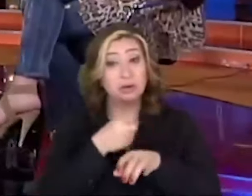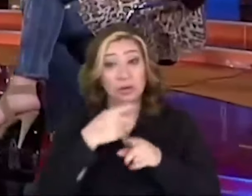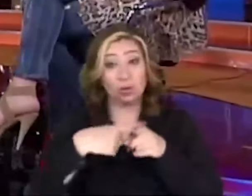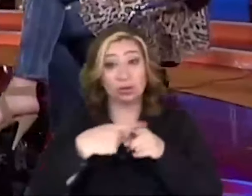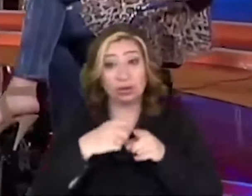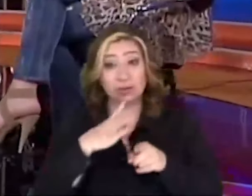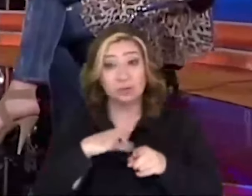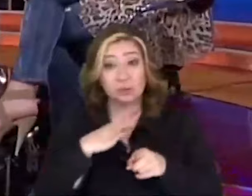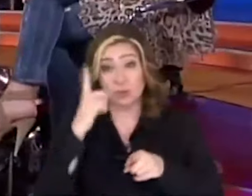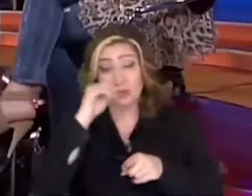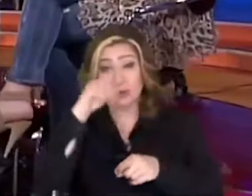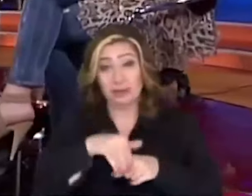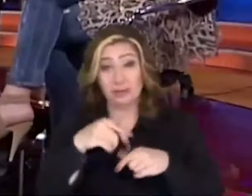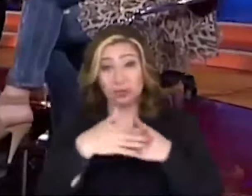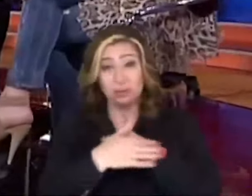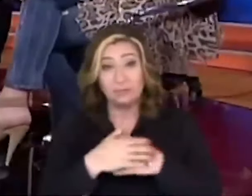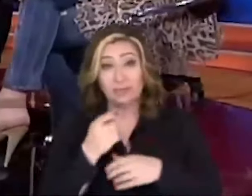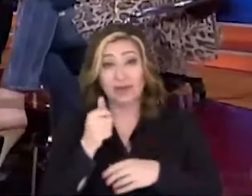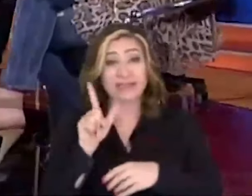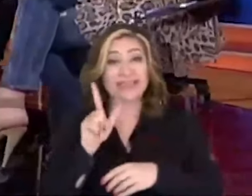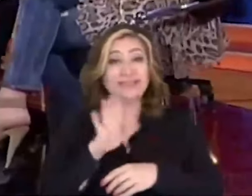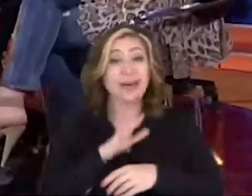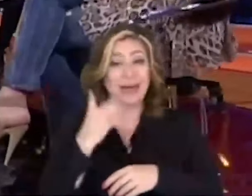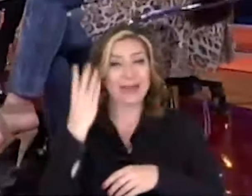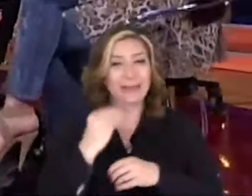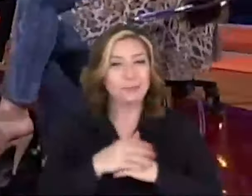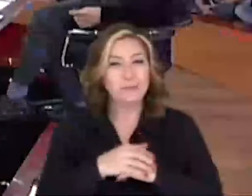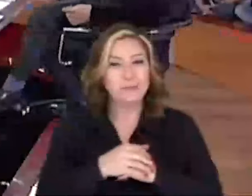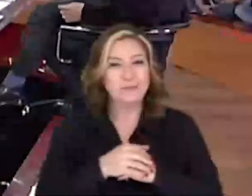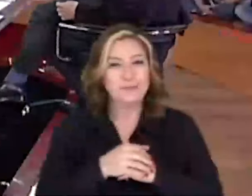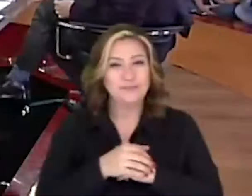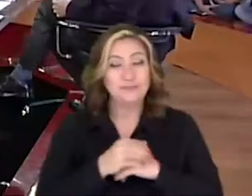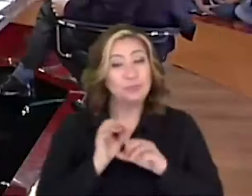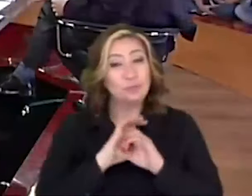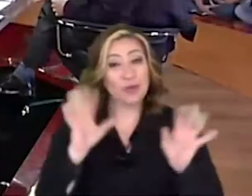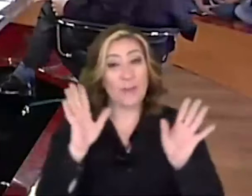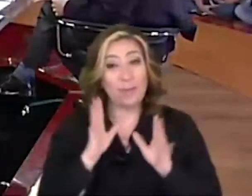tebrik de ortak edelim. İstiyoruz hatta, onun için geldik bu ha, akşam. Bunların paraya İstek ihtiyaç var. Onlar